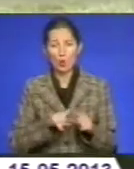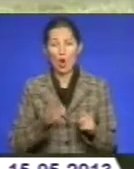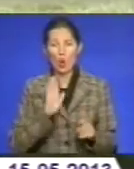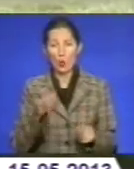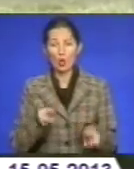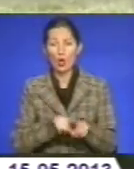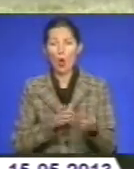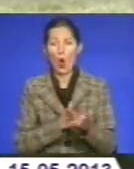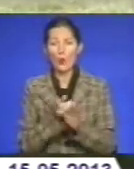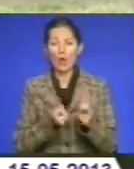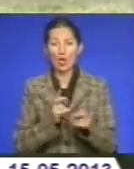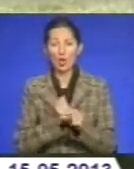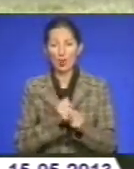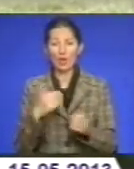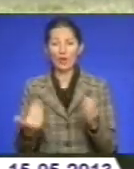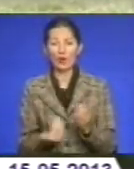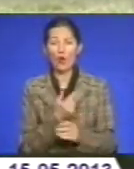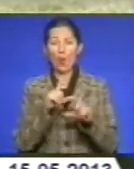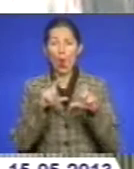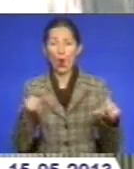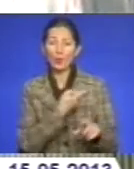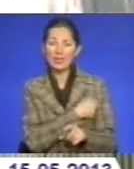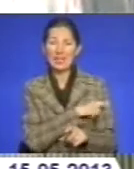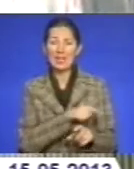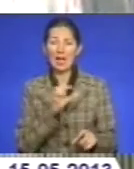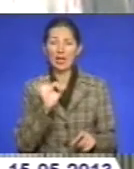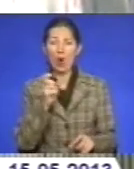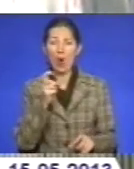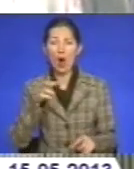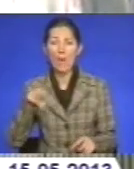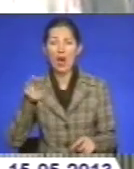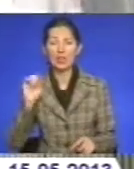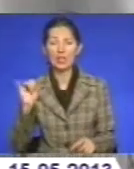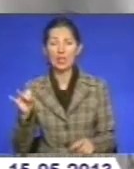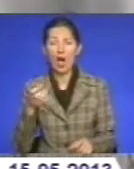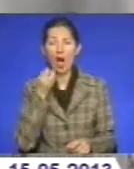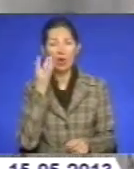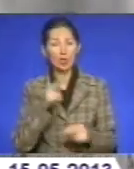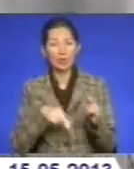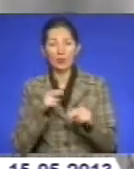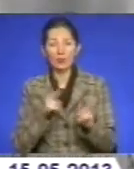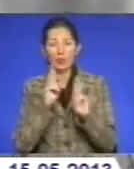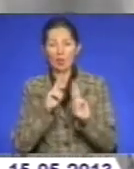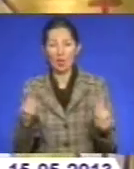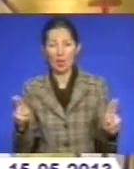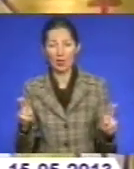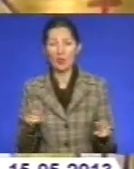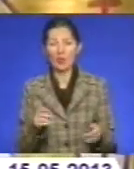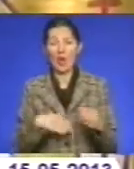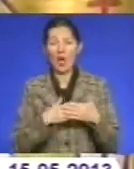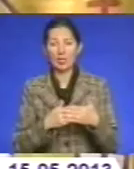корпусі лікарні «Охматдит». Ось тільки питання, коли його добудують, наразі залишається відкритим. Активісти своєю чергою задля